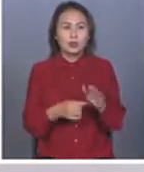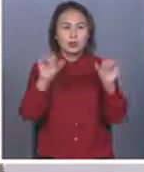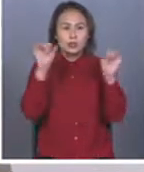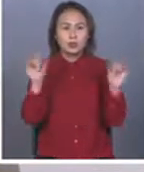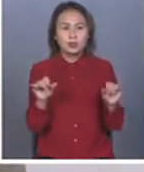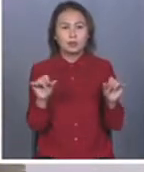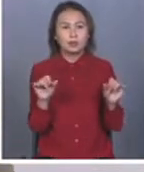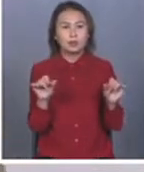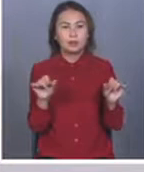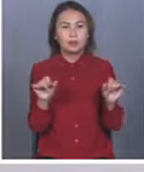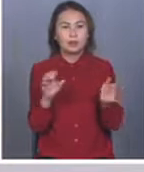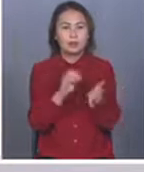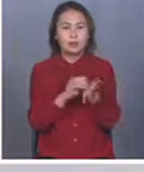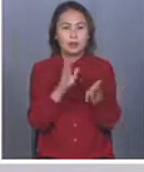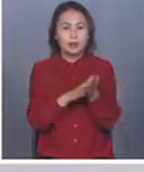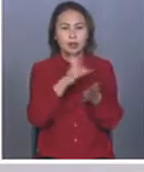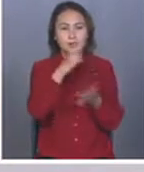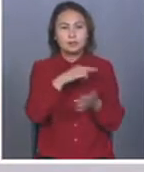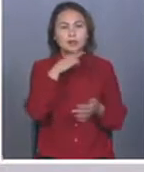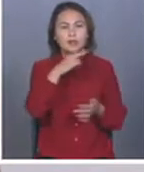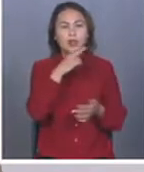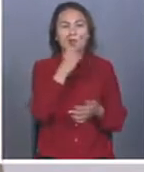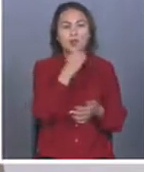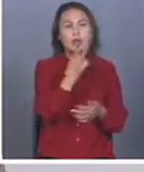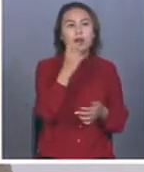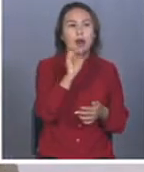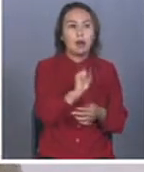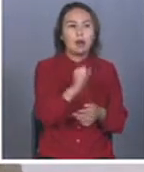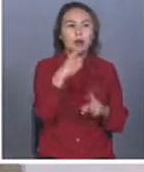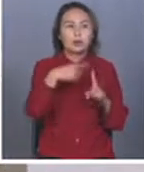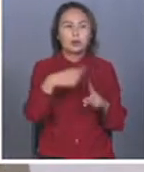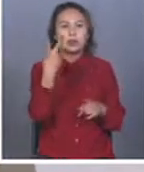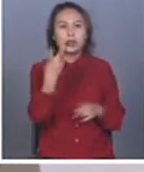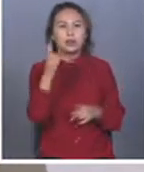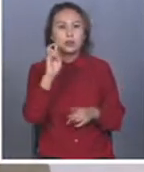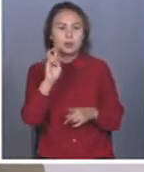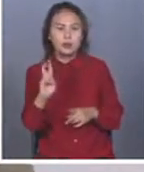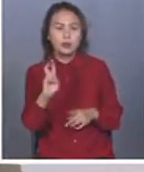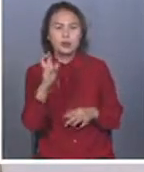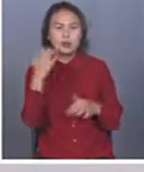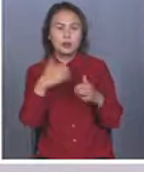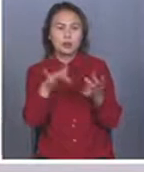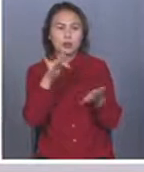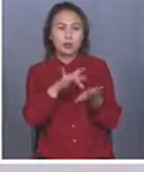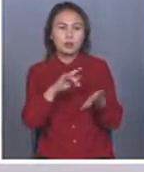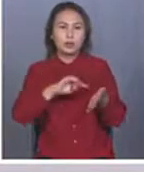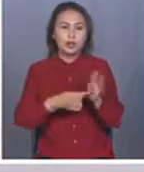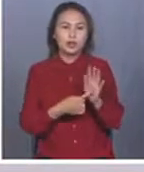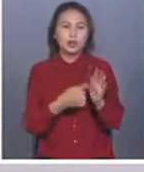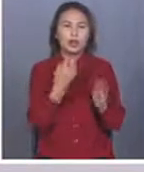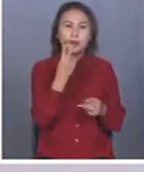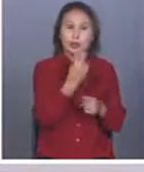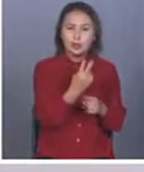ереже арқылы мен байқаймын, иә, 2a және 2b деген жерде ортақ көбейткіш ол 2. Сондықтан